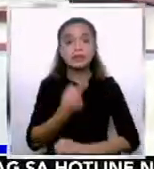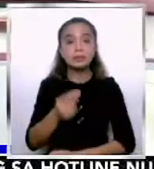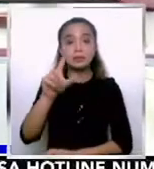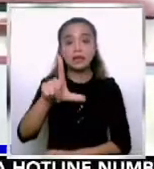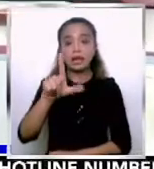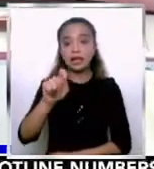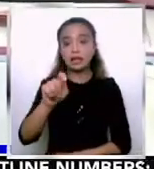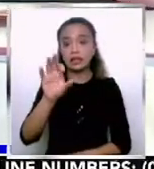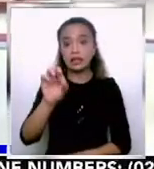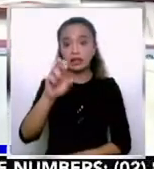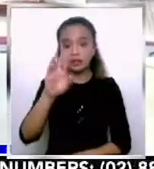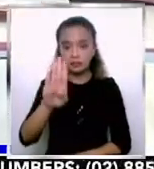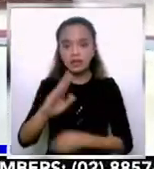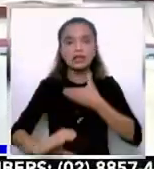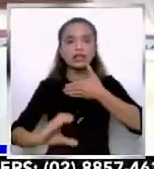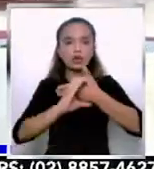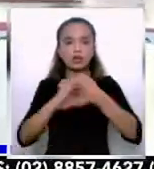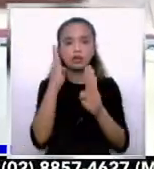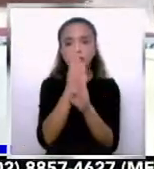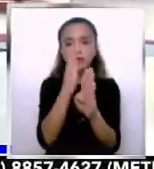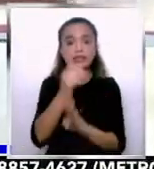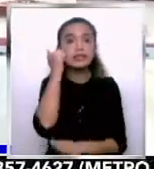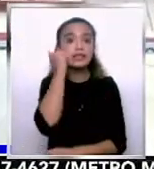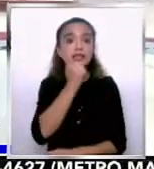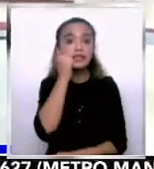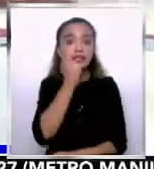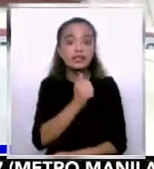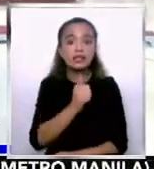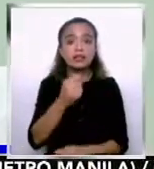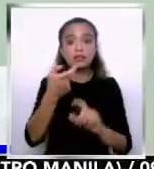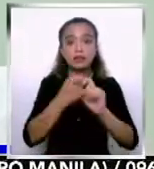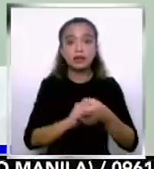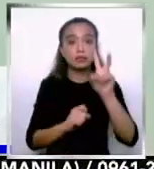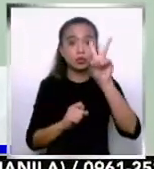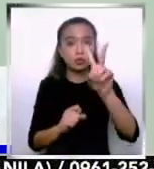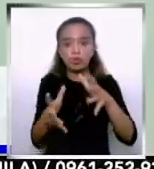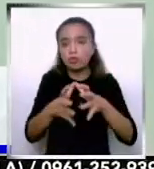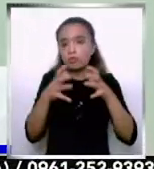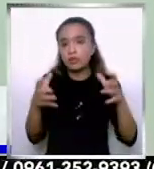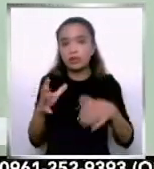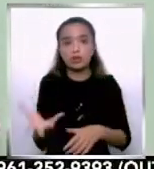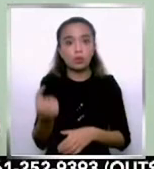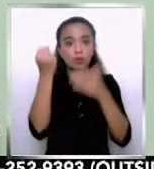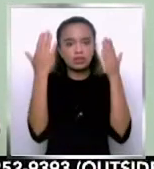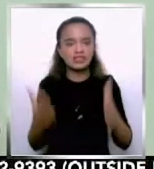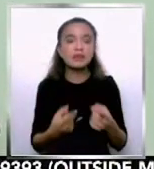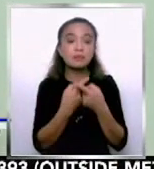500 bus araw-araw mula sa dalawang malaking grupo ng operators, pero problem is,